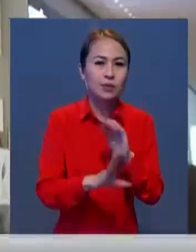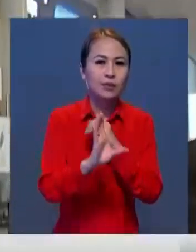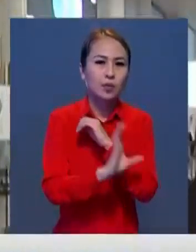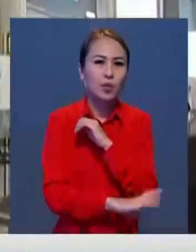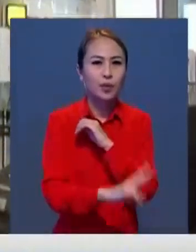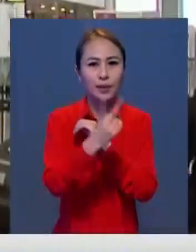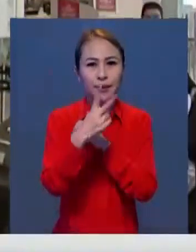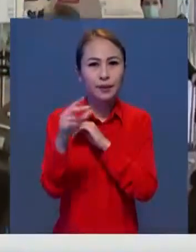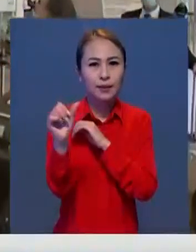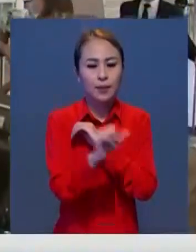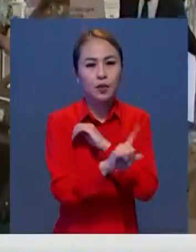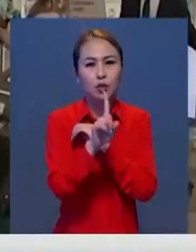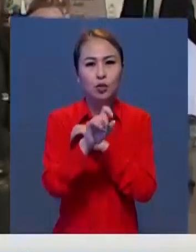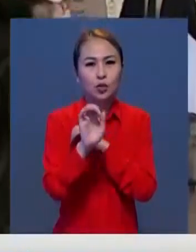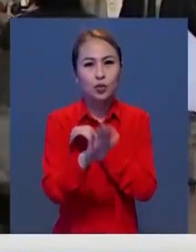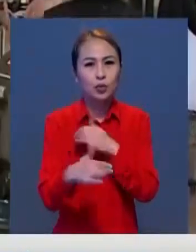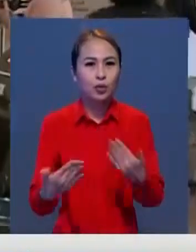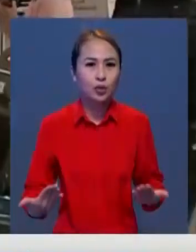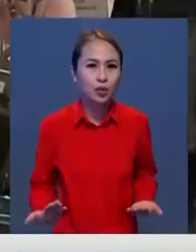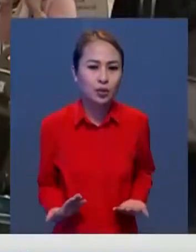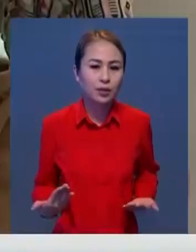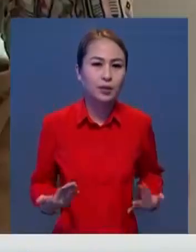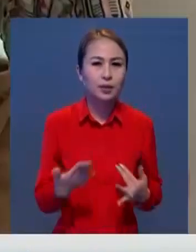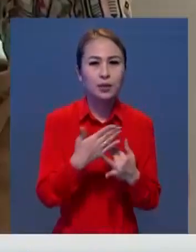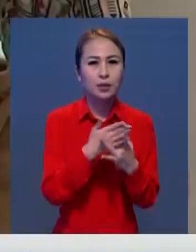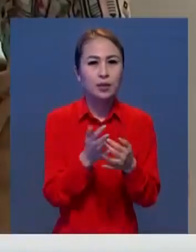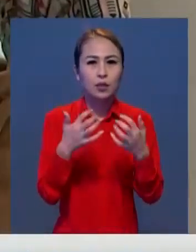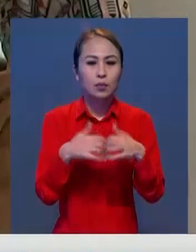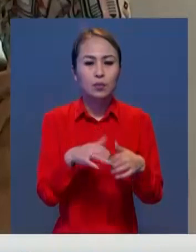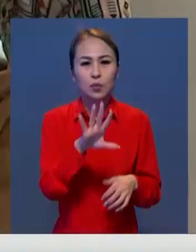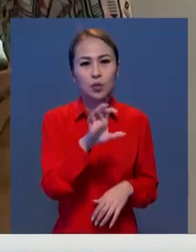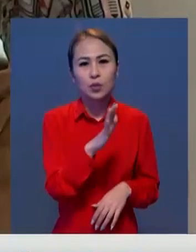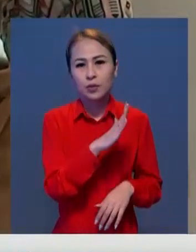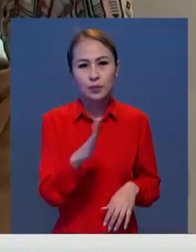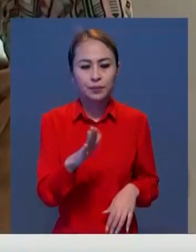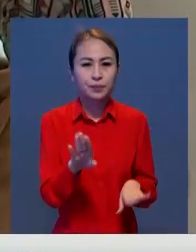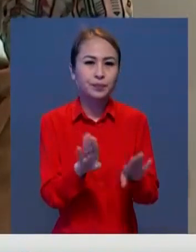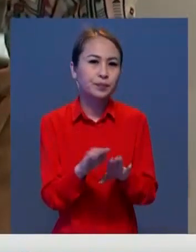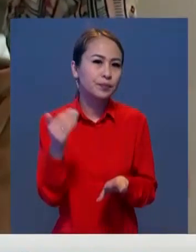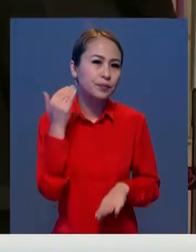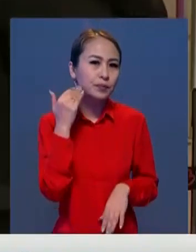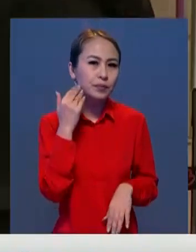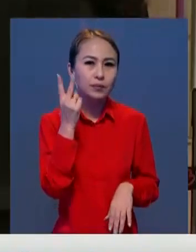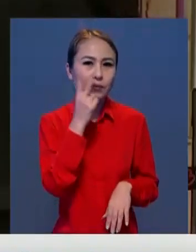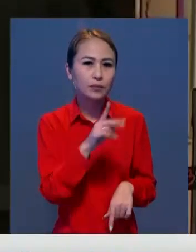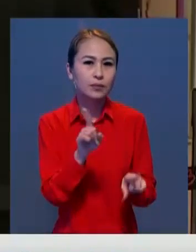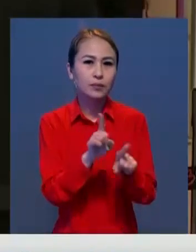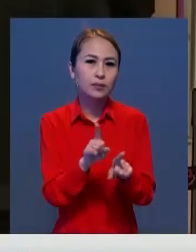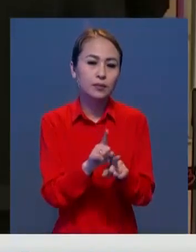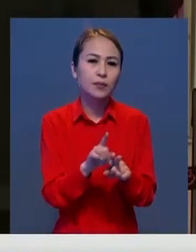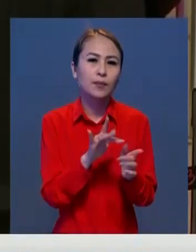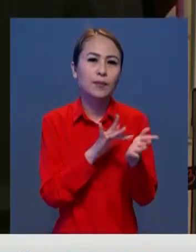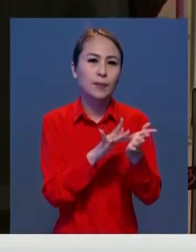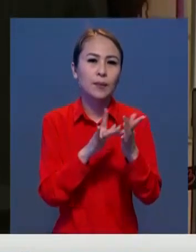соңғы 2 аптада 100 мың тұрғынға шаққандағы деректер саны 500-ден асады. Бірақ ұсынымдарға қарамастан аталған елдерге